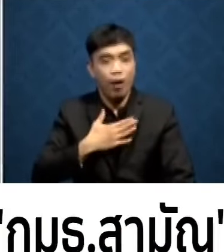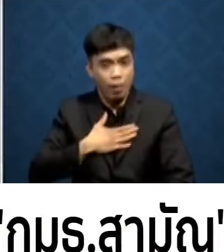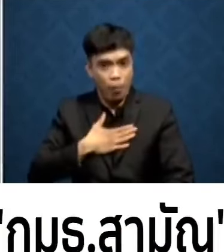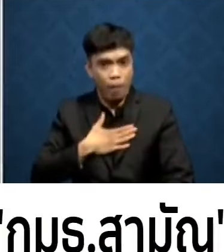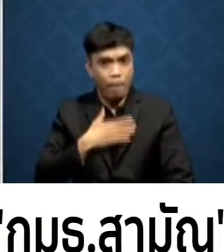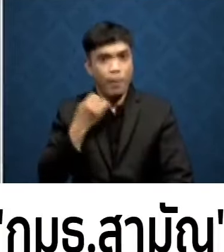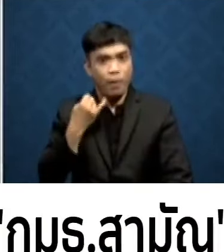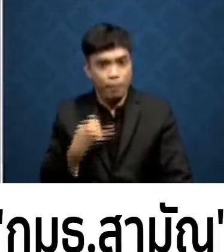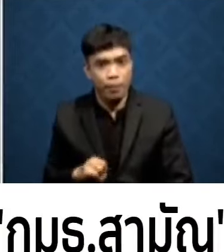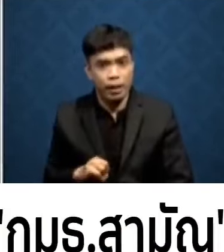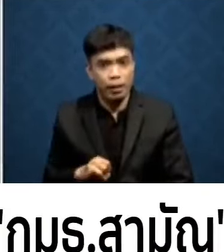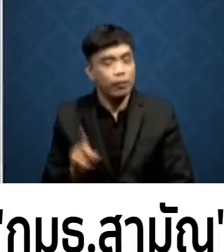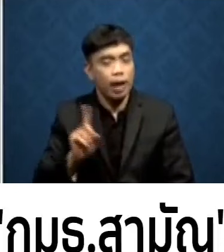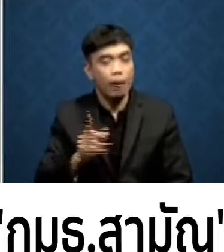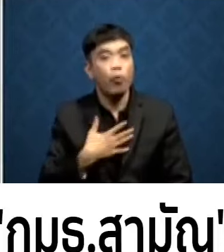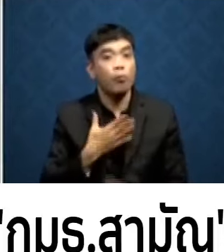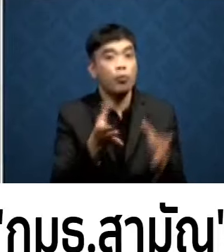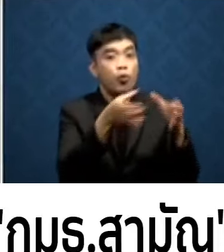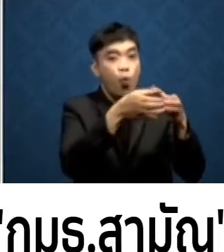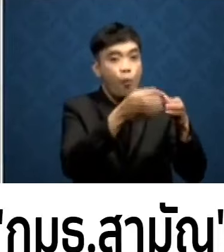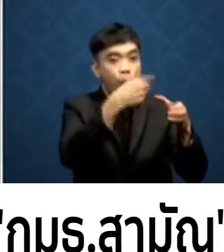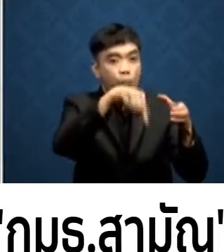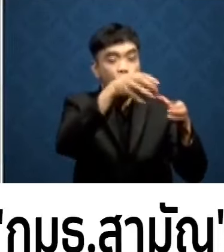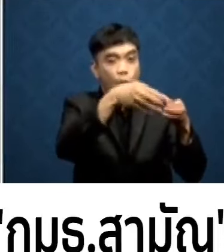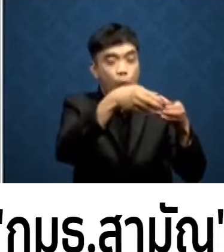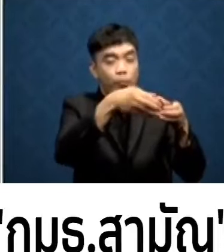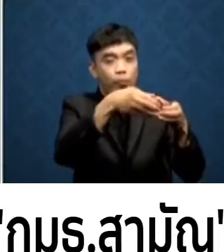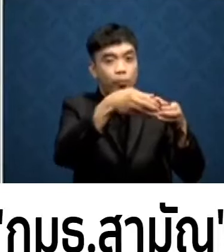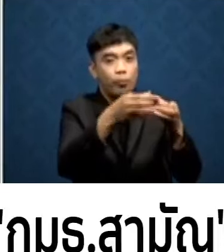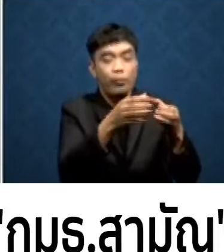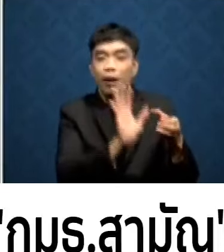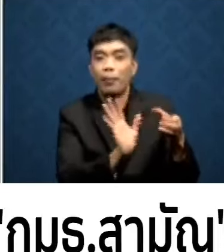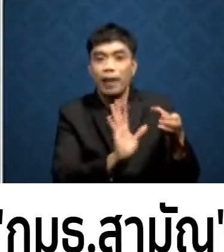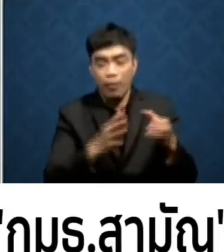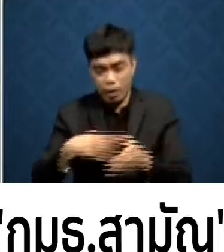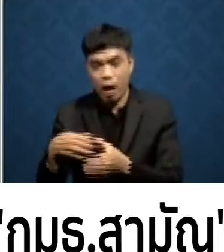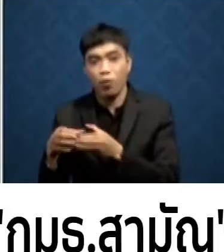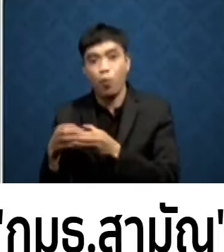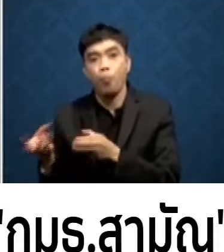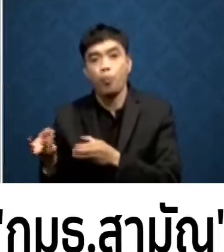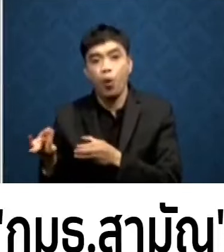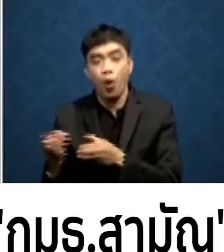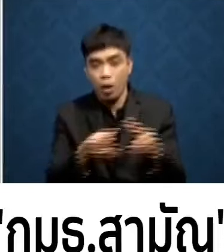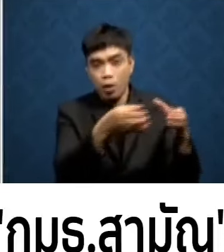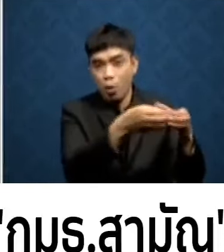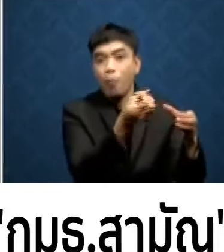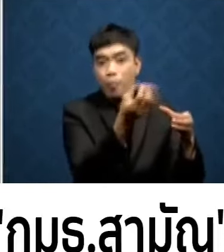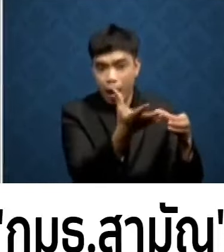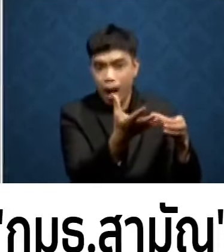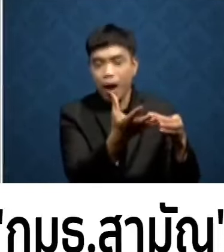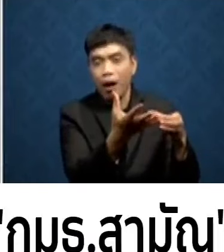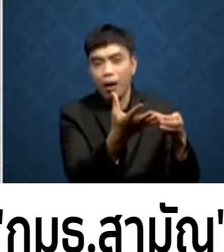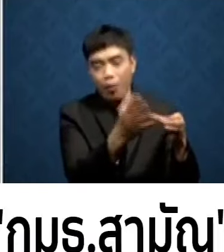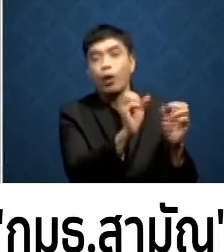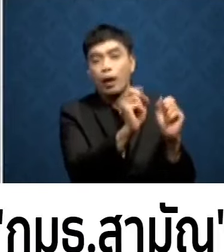ได้เป็นพวกเดียวกับท่านเท่านั้นเองนะครับเพราะพวกเราคือเสียงส่วนน้อยพวกท่านคือเสียงส่วนใหญ่